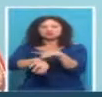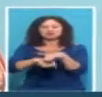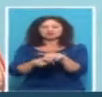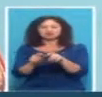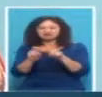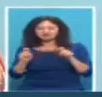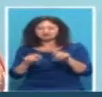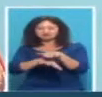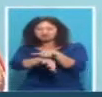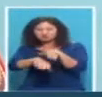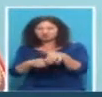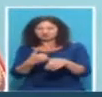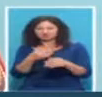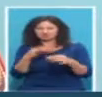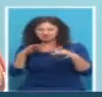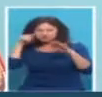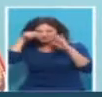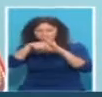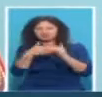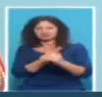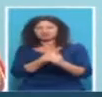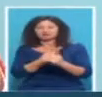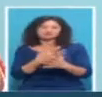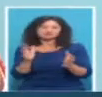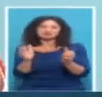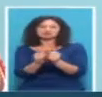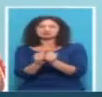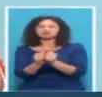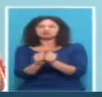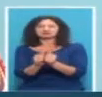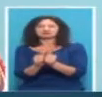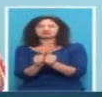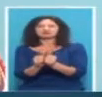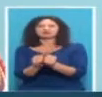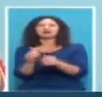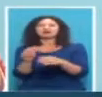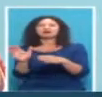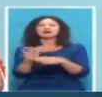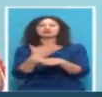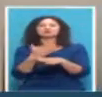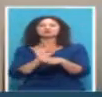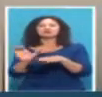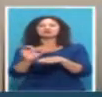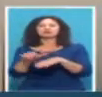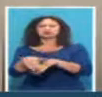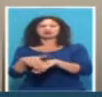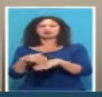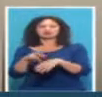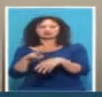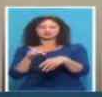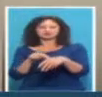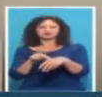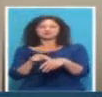После чего вот, прохожий и задержанный были доставлены в отдел УВД города Кустаная. Вот уже больше